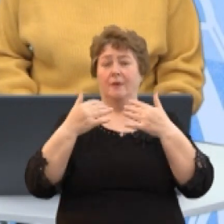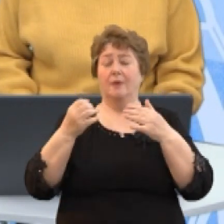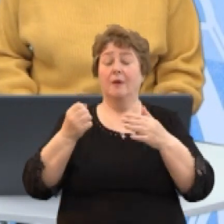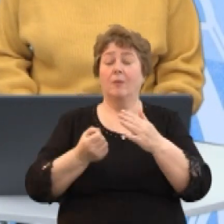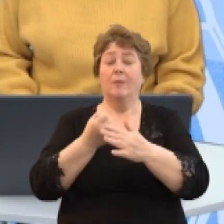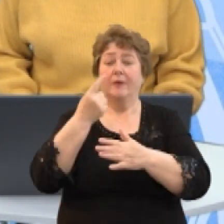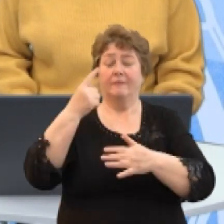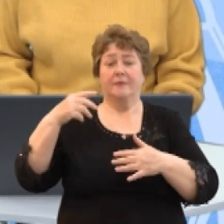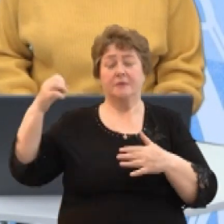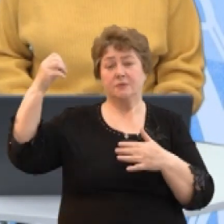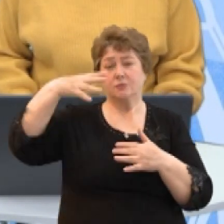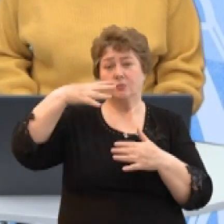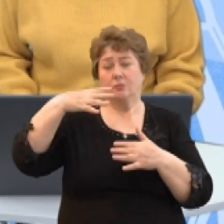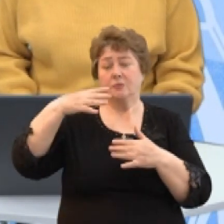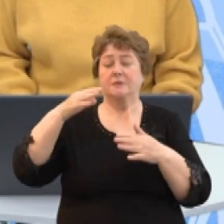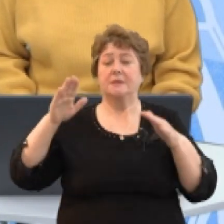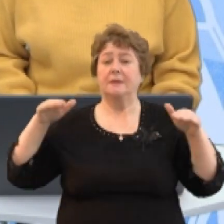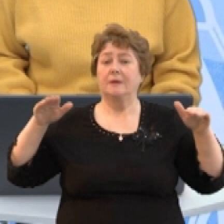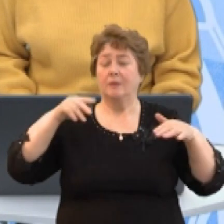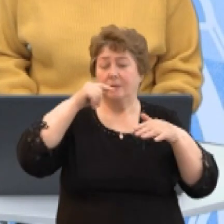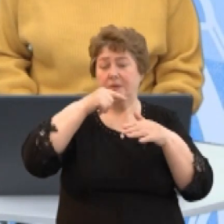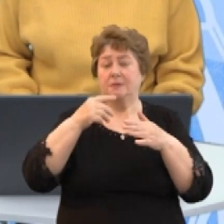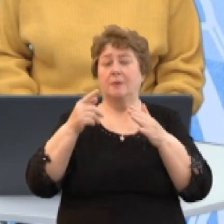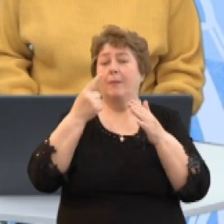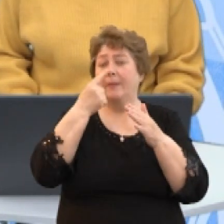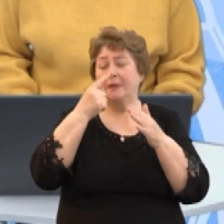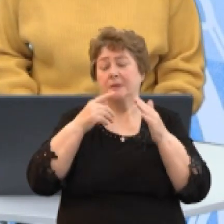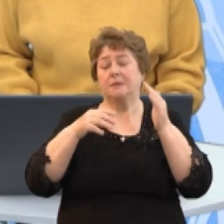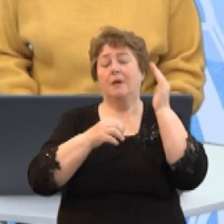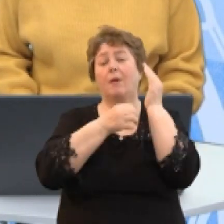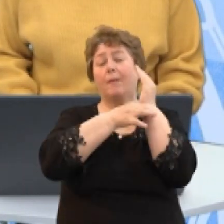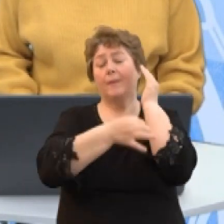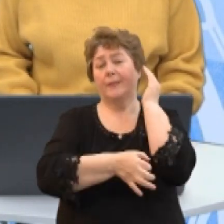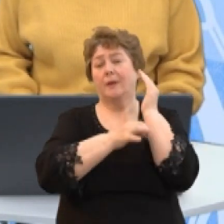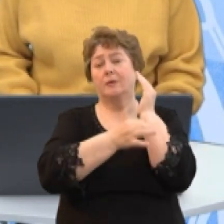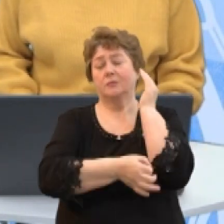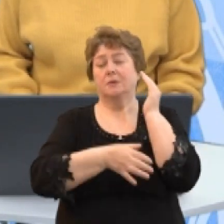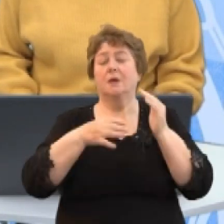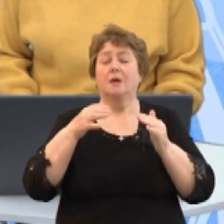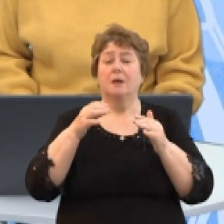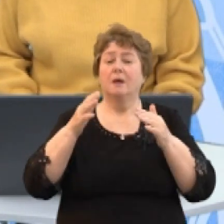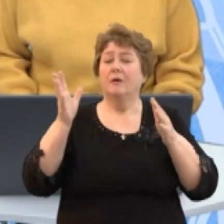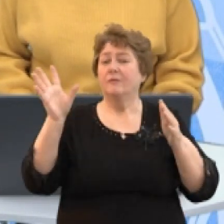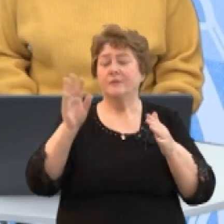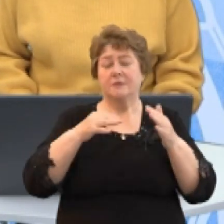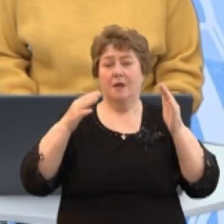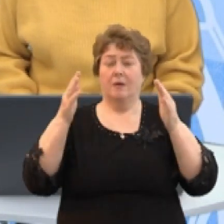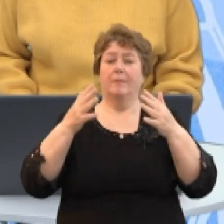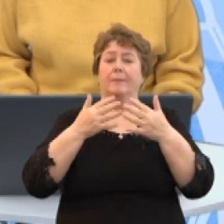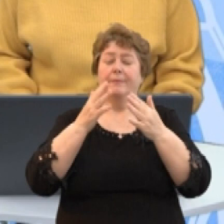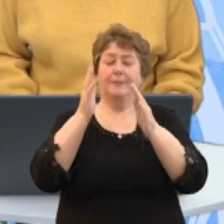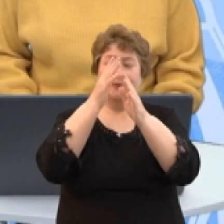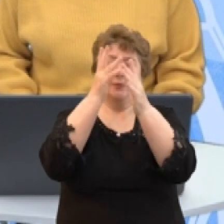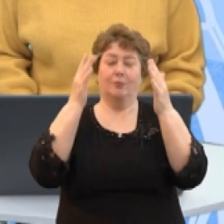солнце стайка грачей подлетела к березке вся природа радуется риссен